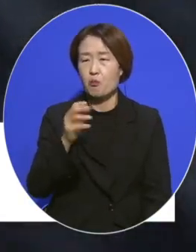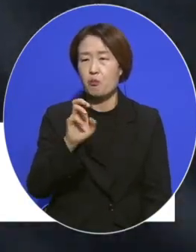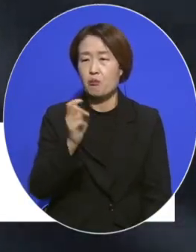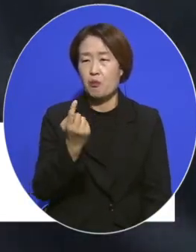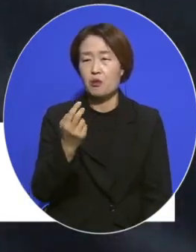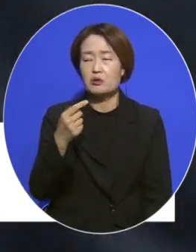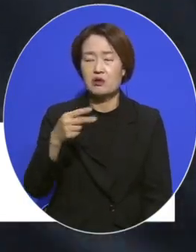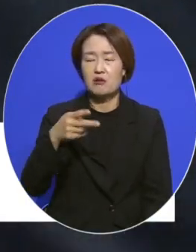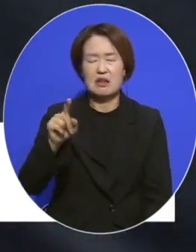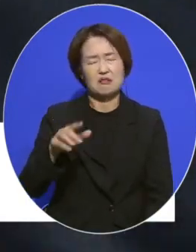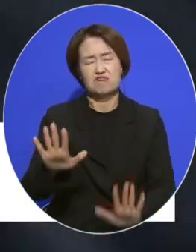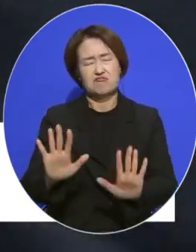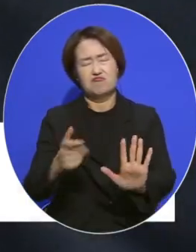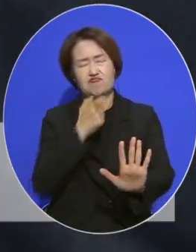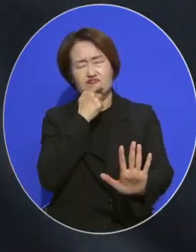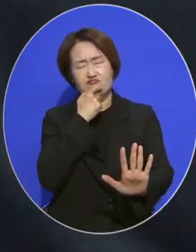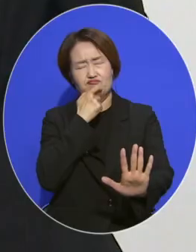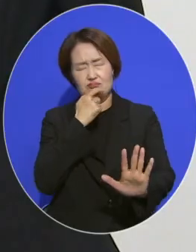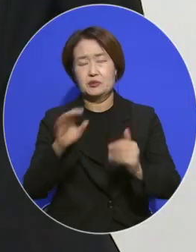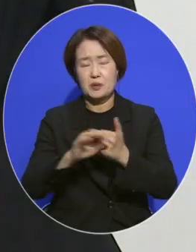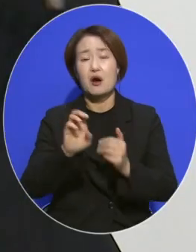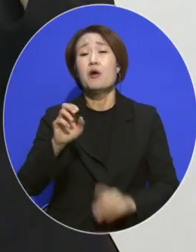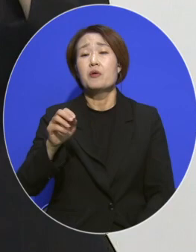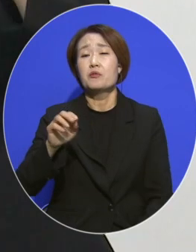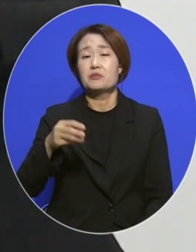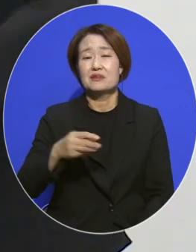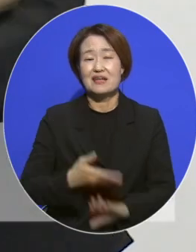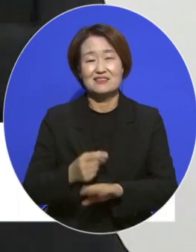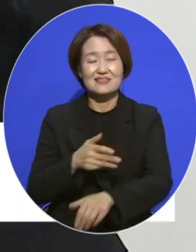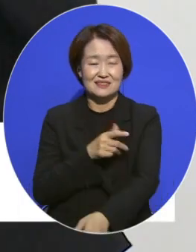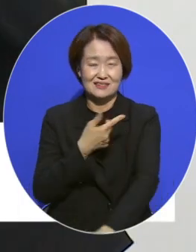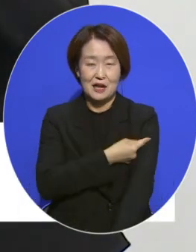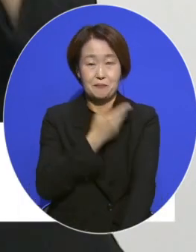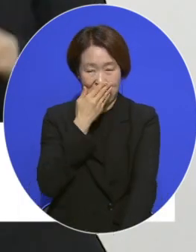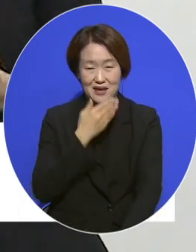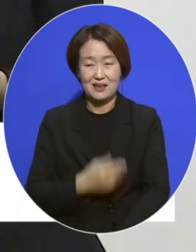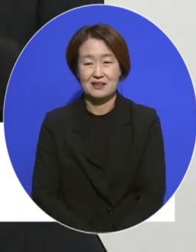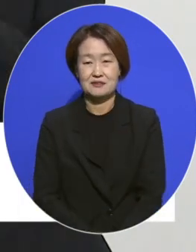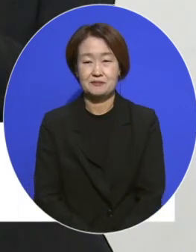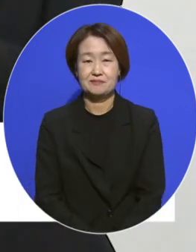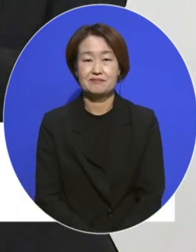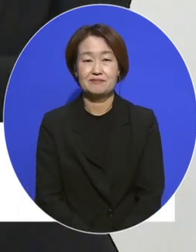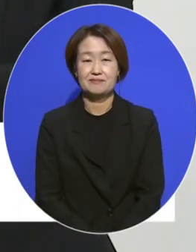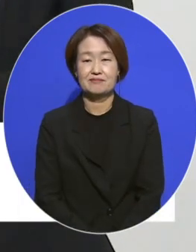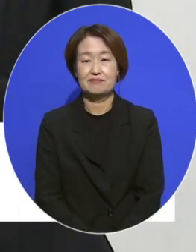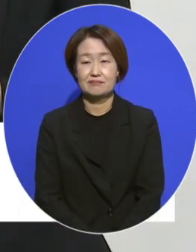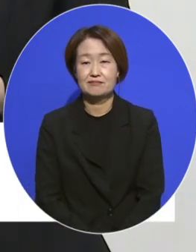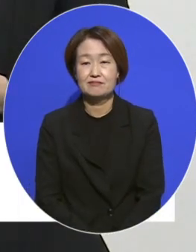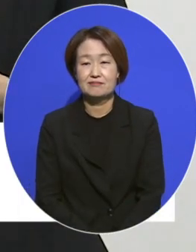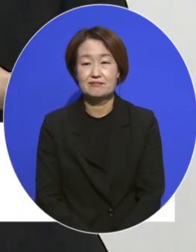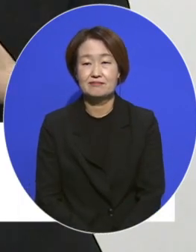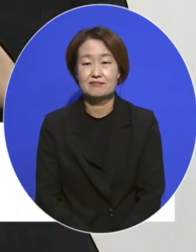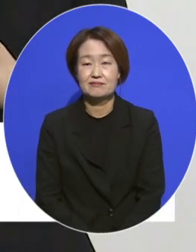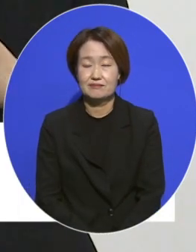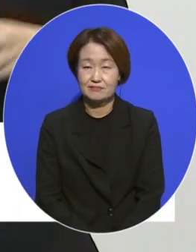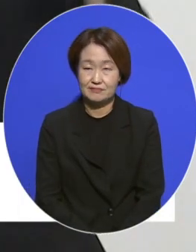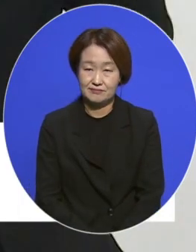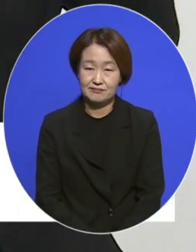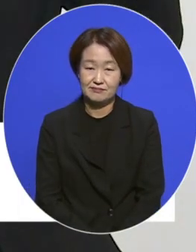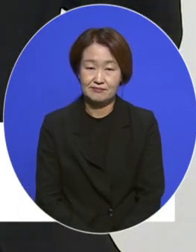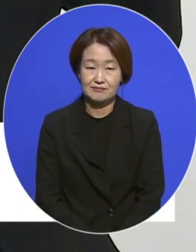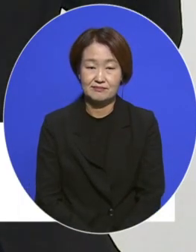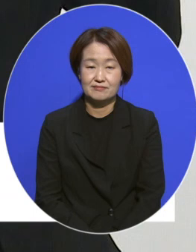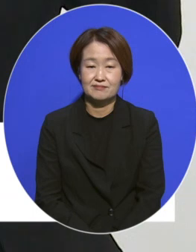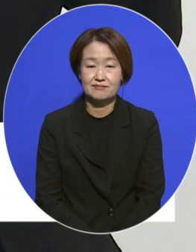노바백스 백신도 보조용으로 쓰입니다. 식약처의 화이자 BA.1 및 BA.4.5 이가 백신 접종 허가